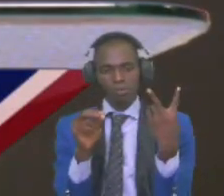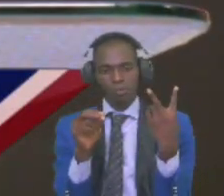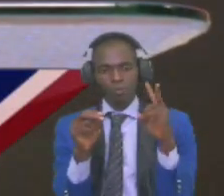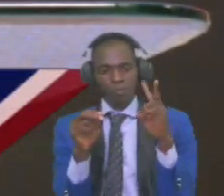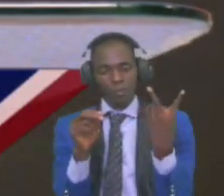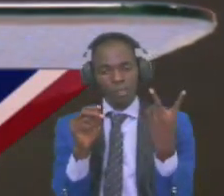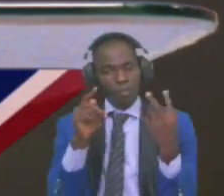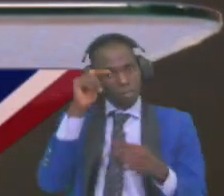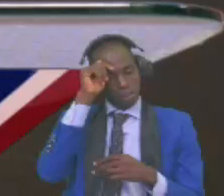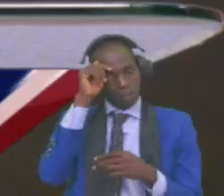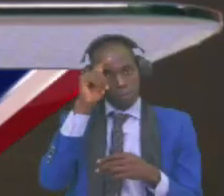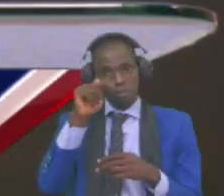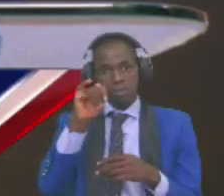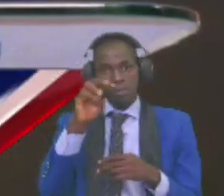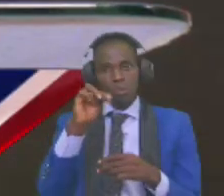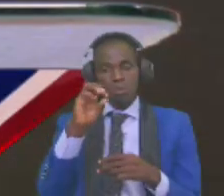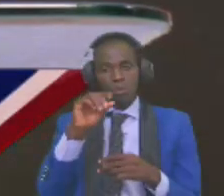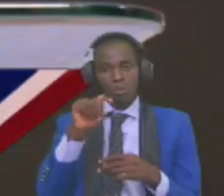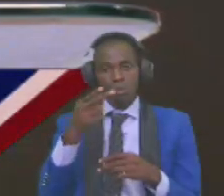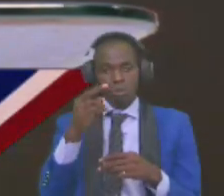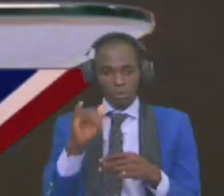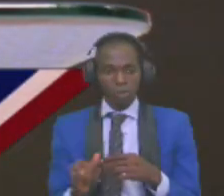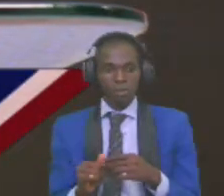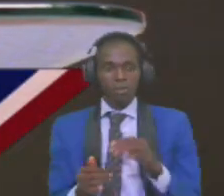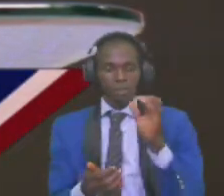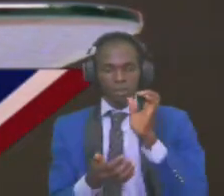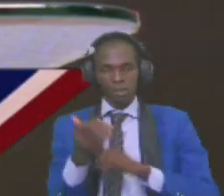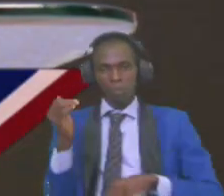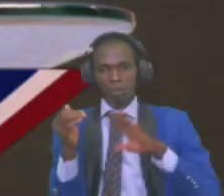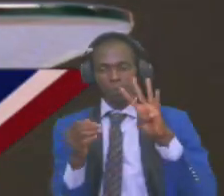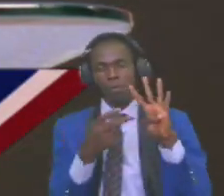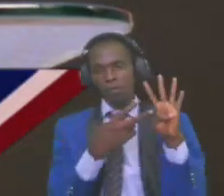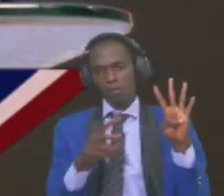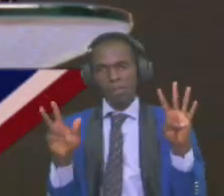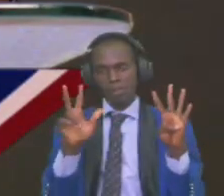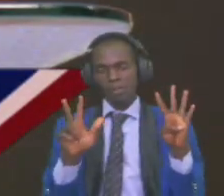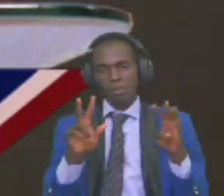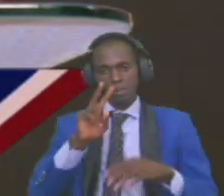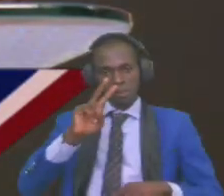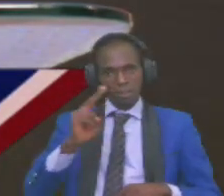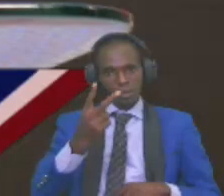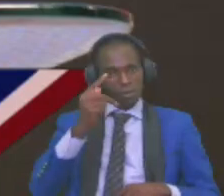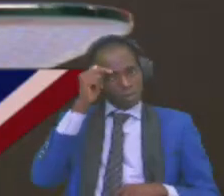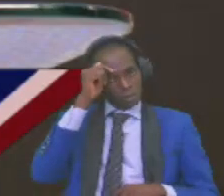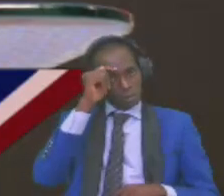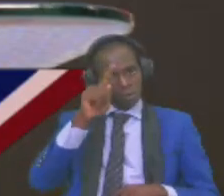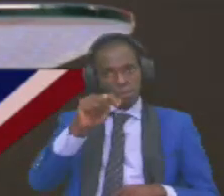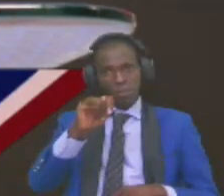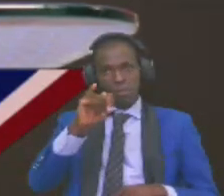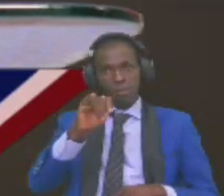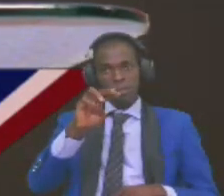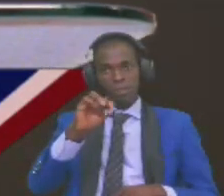chapitre 4 verset toi qui nous décrit le temps pendant lequel nous vivons et le pourquoi